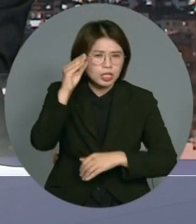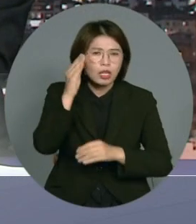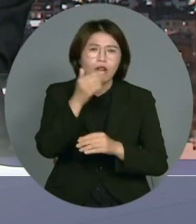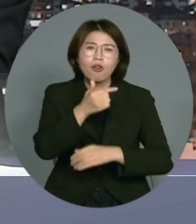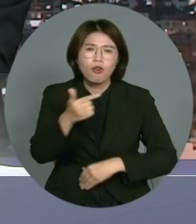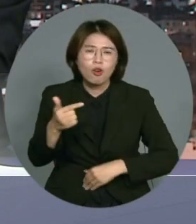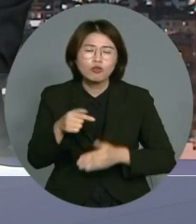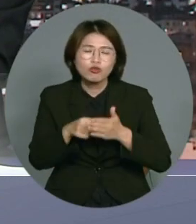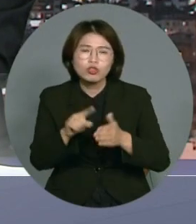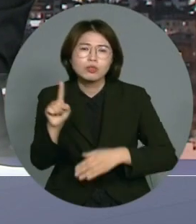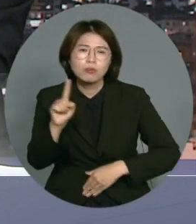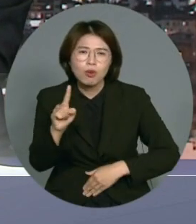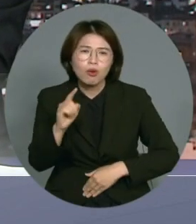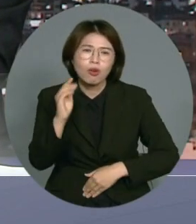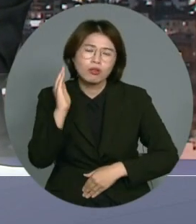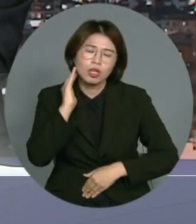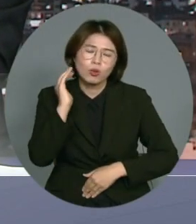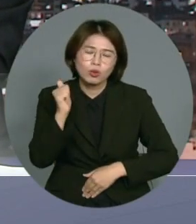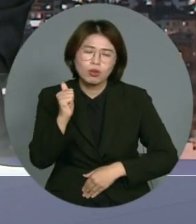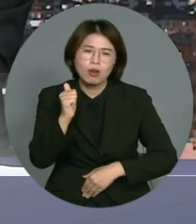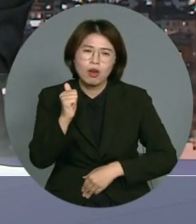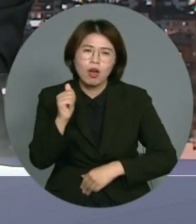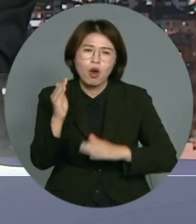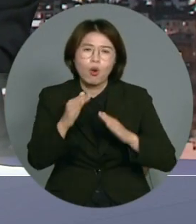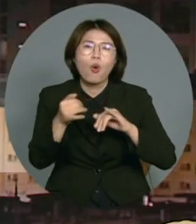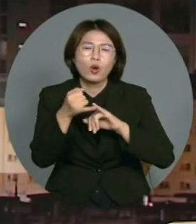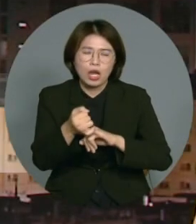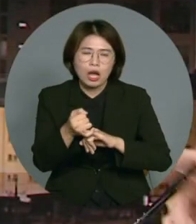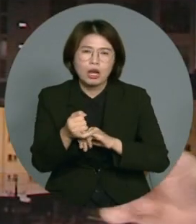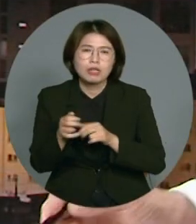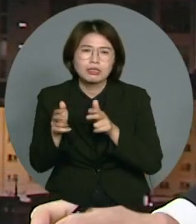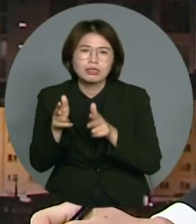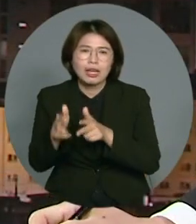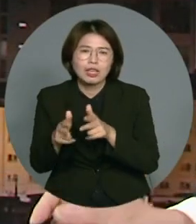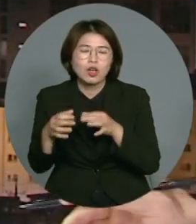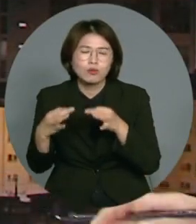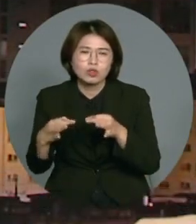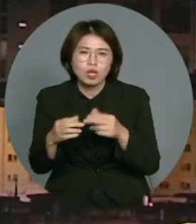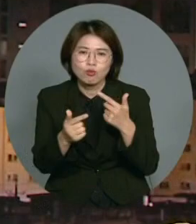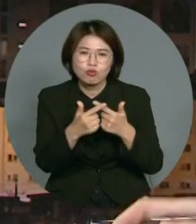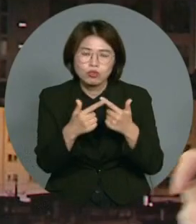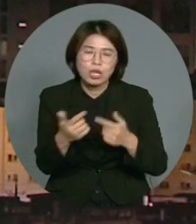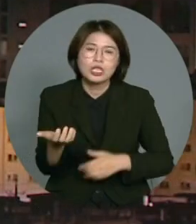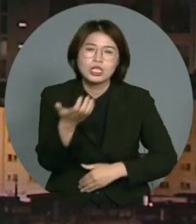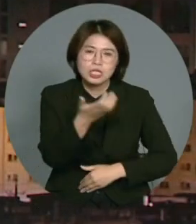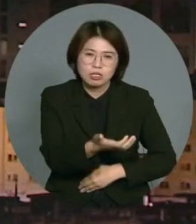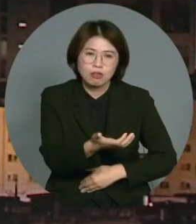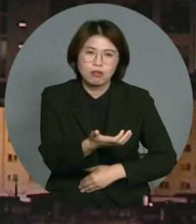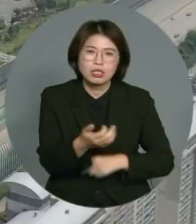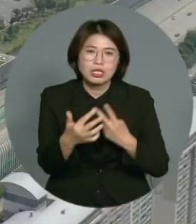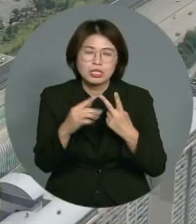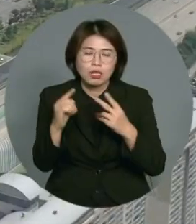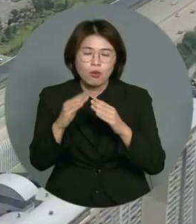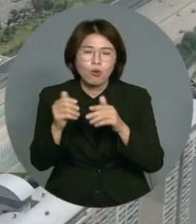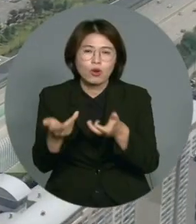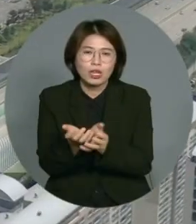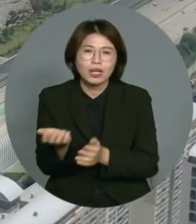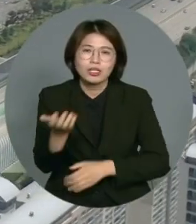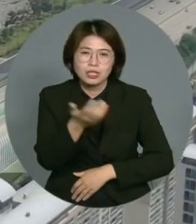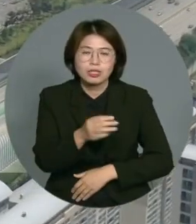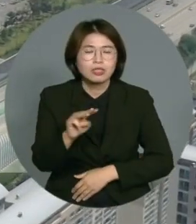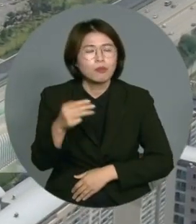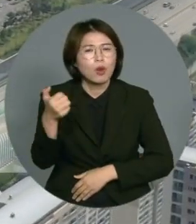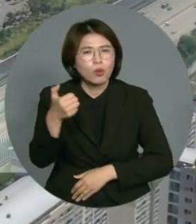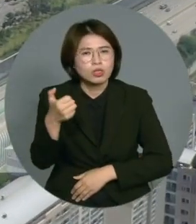추진하시고 우선 대통령 선거 공약했던 산업은행 부산이고 또 2차 공공기관 이전이 한 300 한 50개쯤 됩니다 그리고 1차